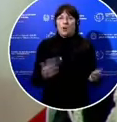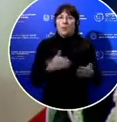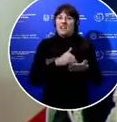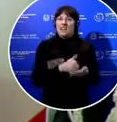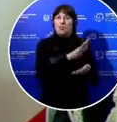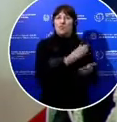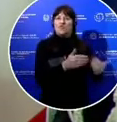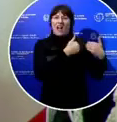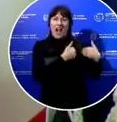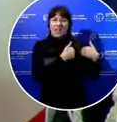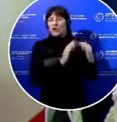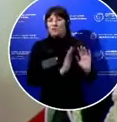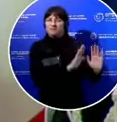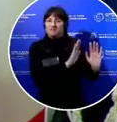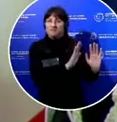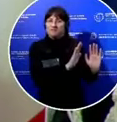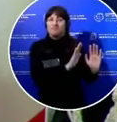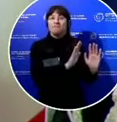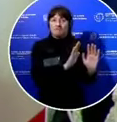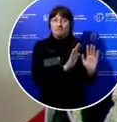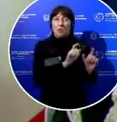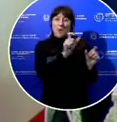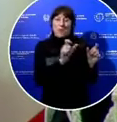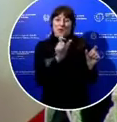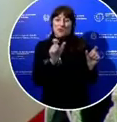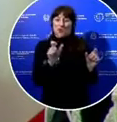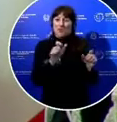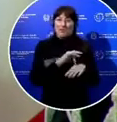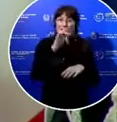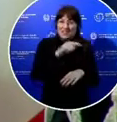farsi carico di persone nella loro marginalità,